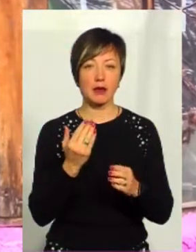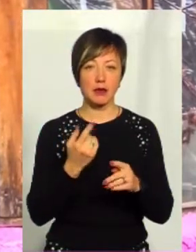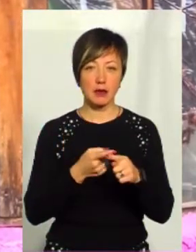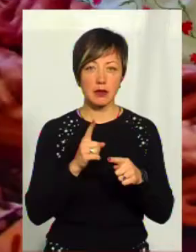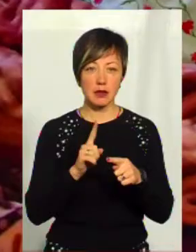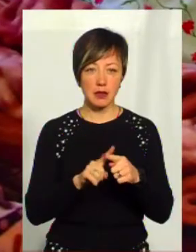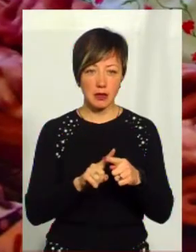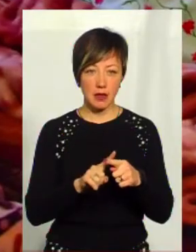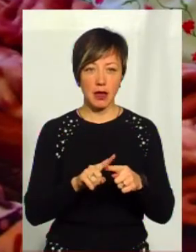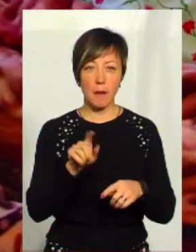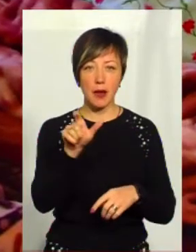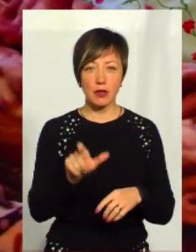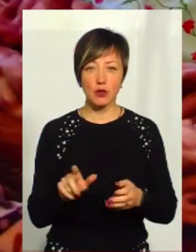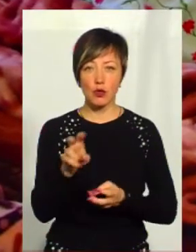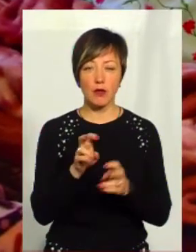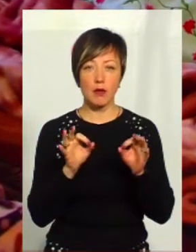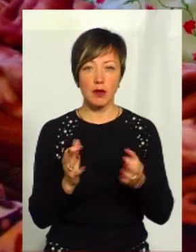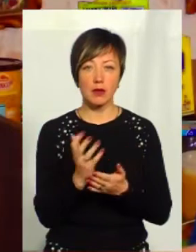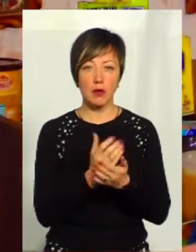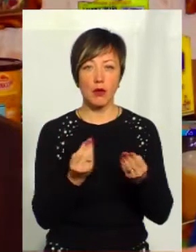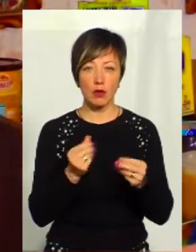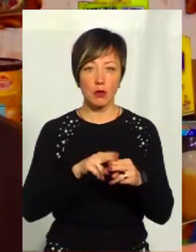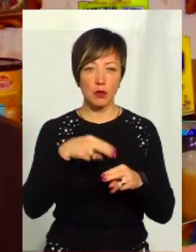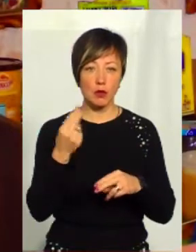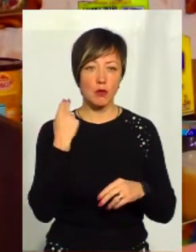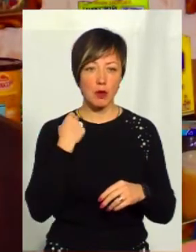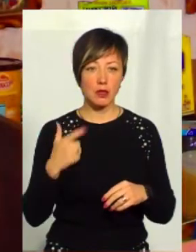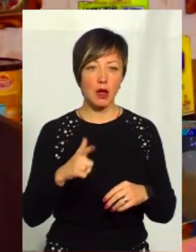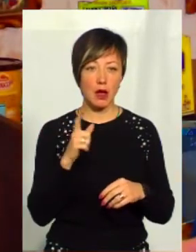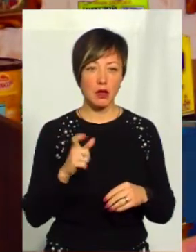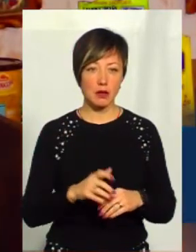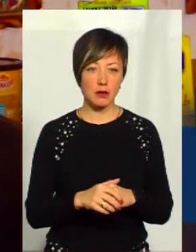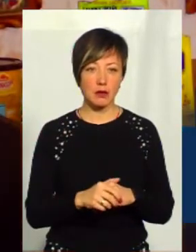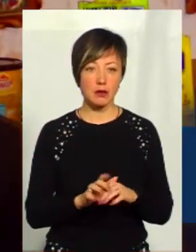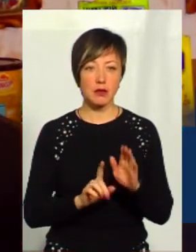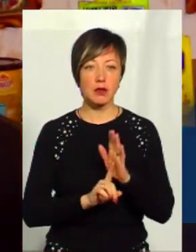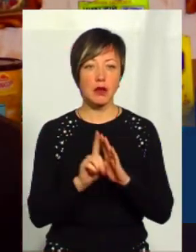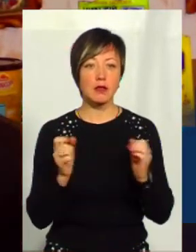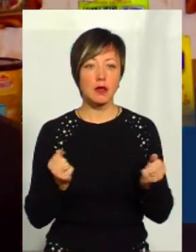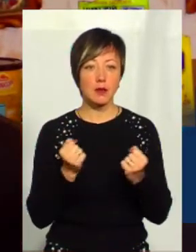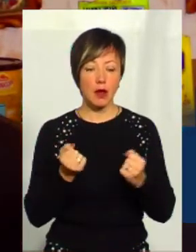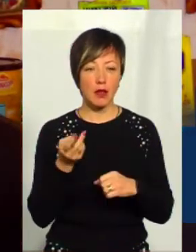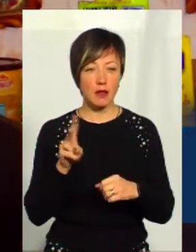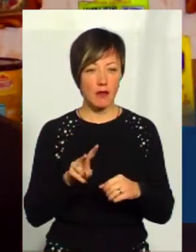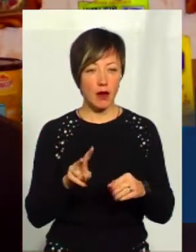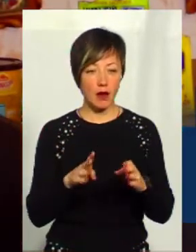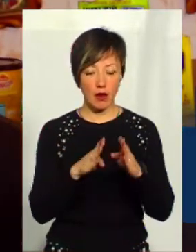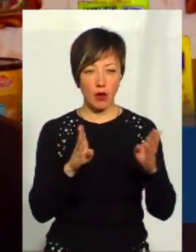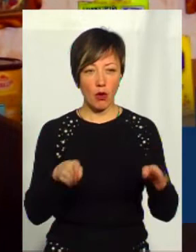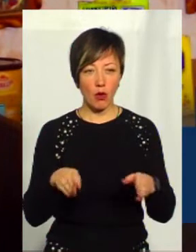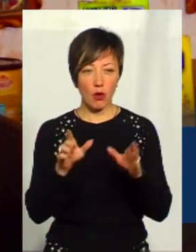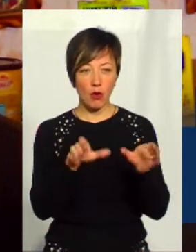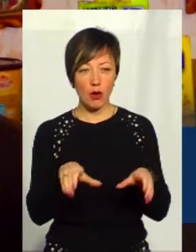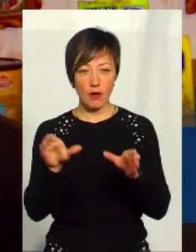шукав правди. Згодом таки зібрав кошти та погасив борг за газ. Став замерзати. Два колорифери, один,